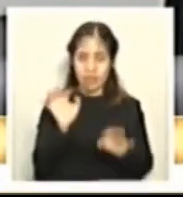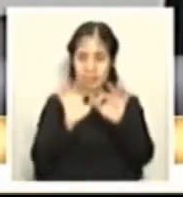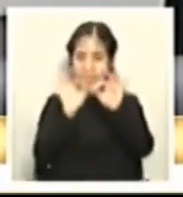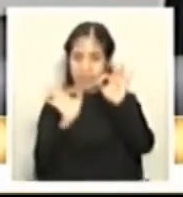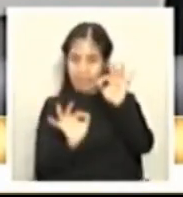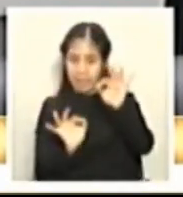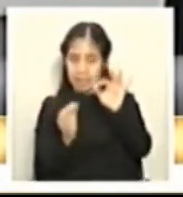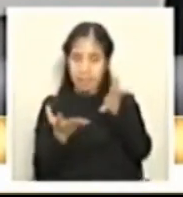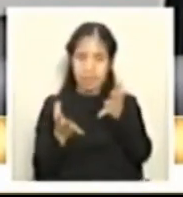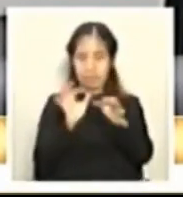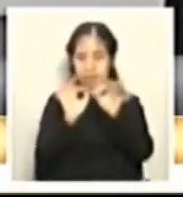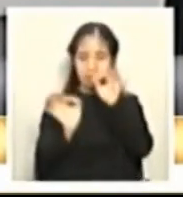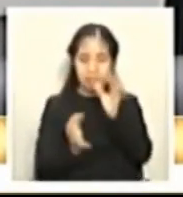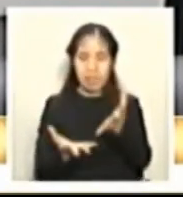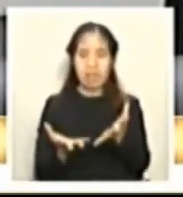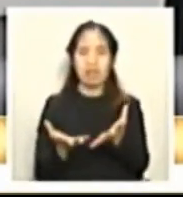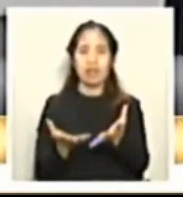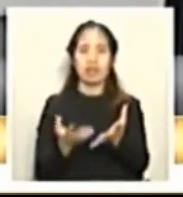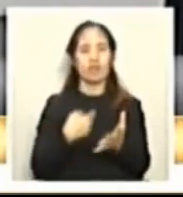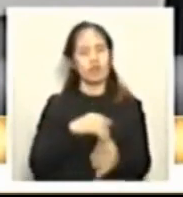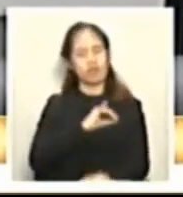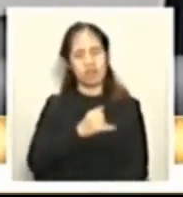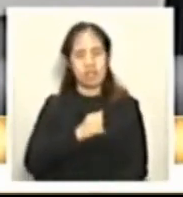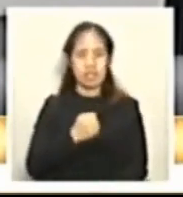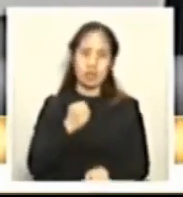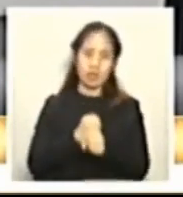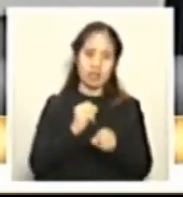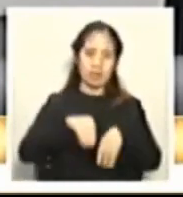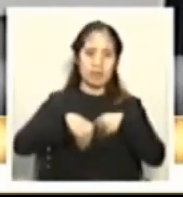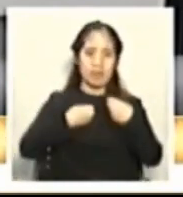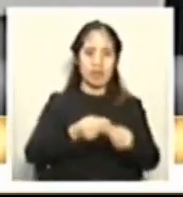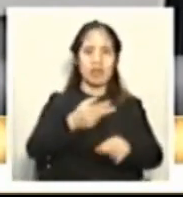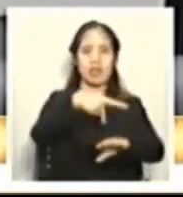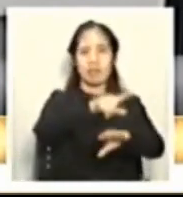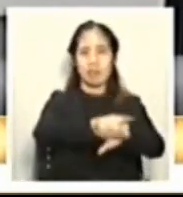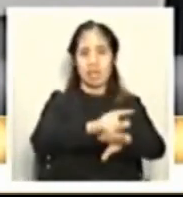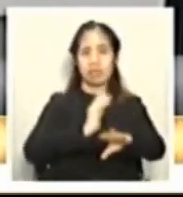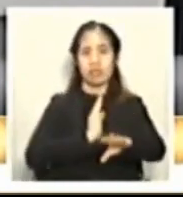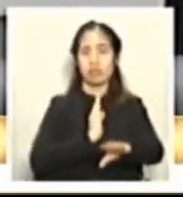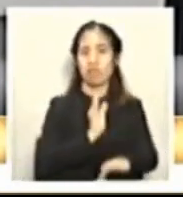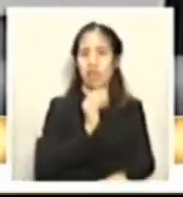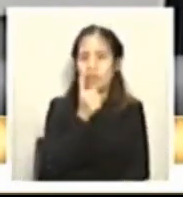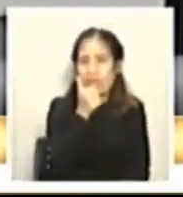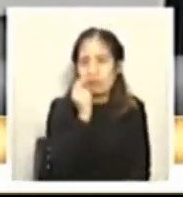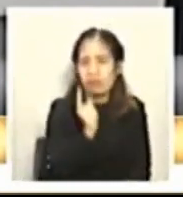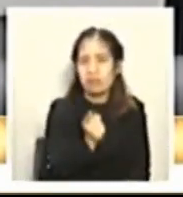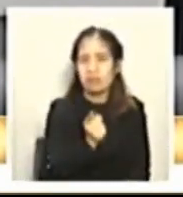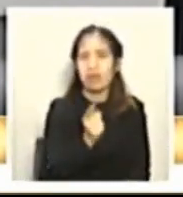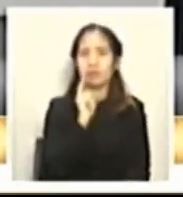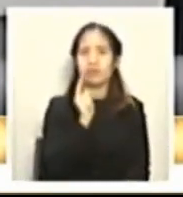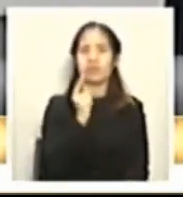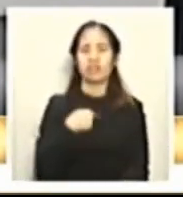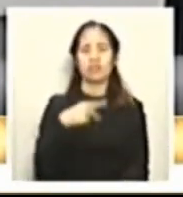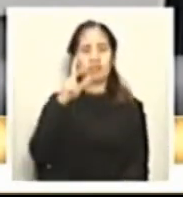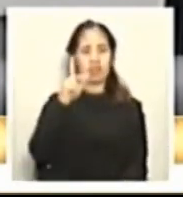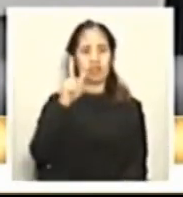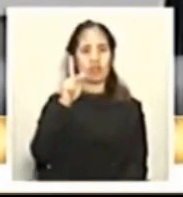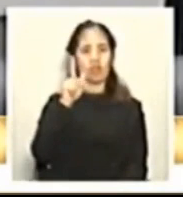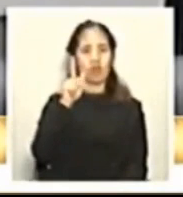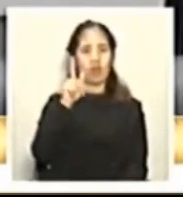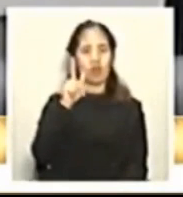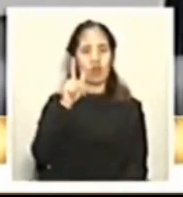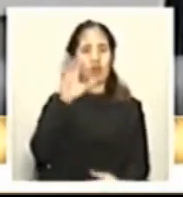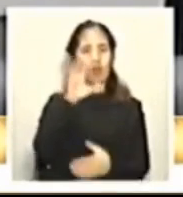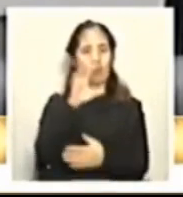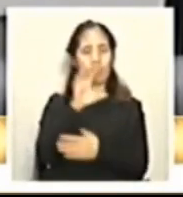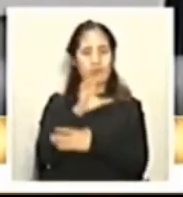ขียนนะครับผมไม่แน่ใจว่าจะทำให้ประธานสภาเนี่ยวางตนเป็นกลางหรือไม่นะครับจริงๆแล้วในข้อในรั